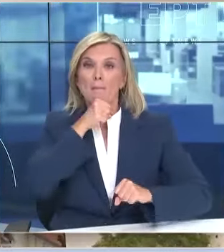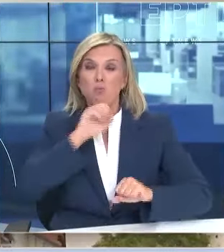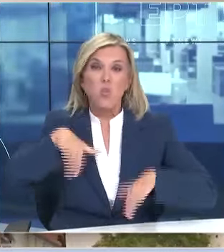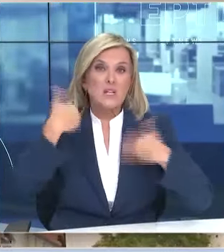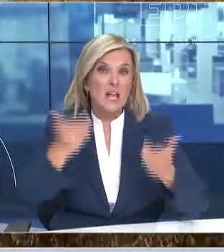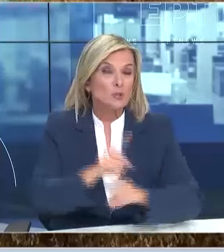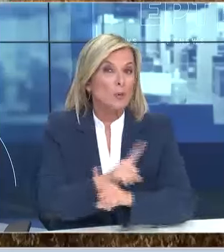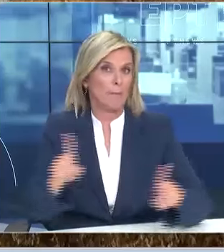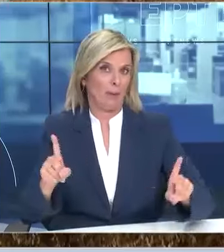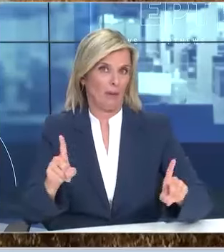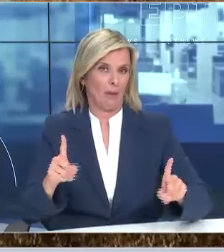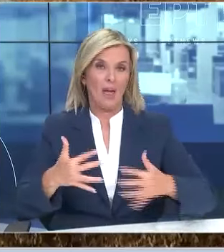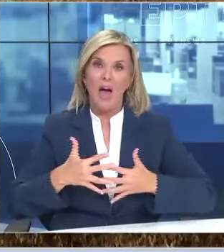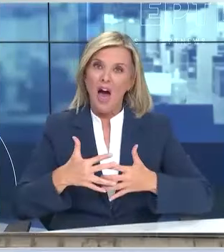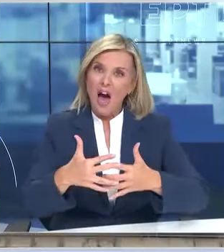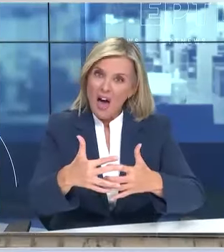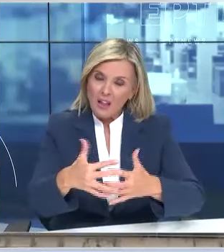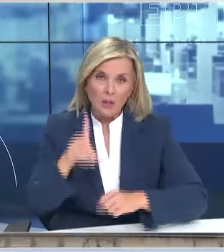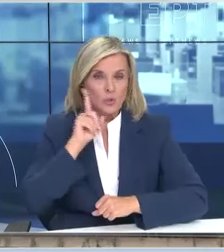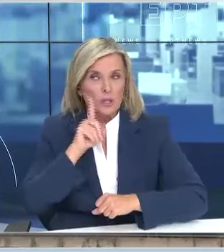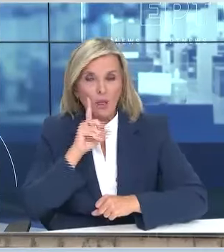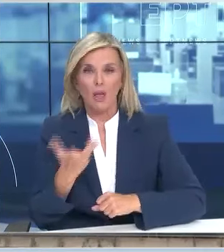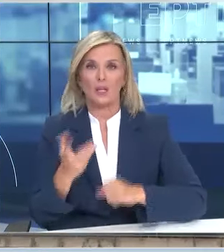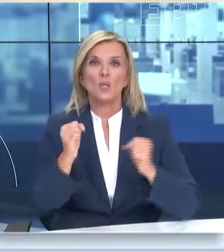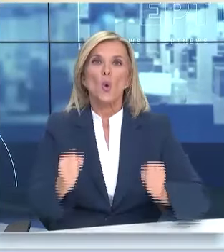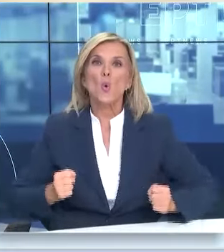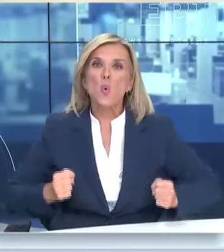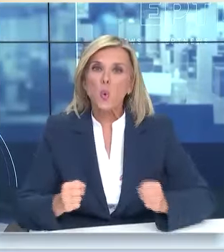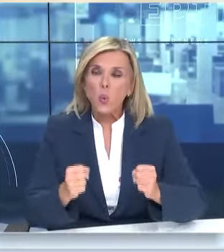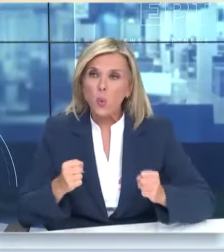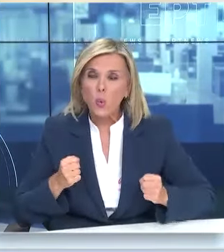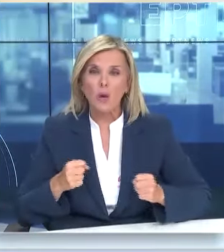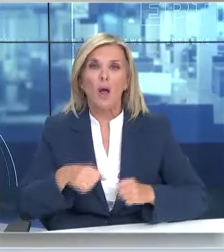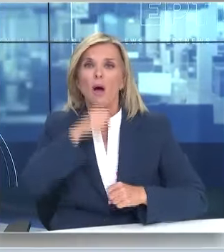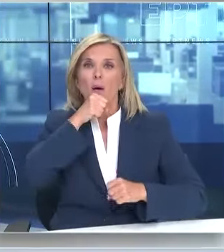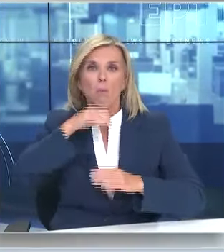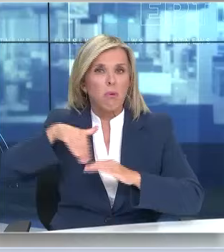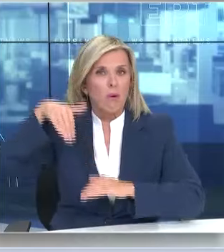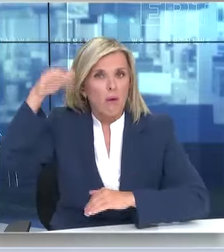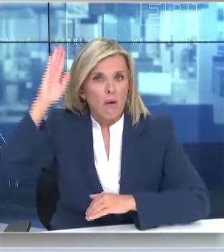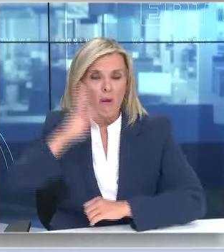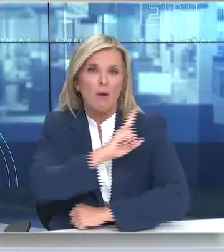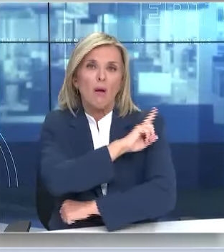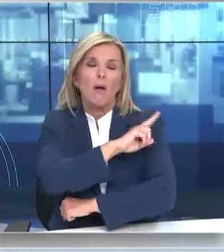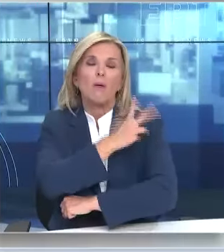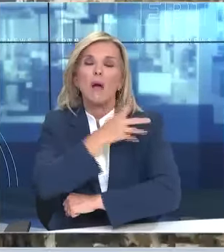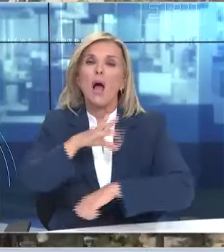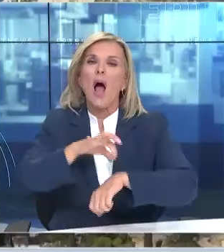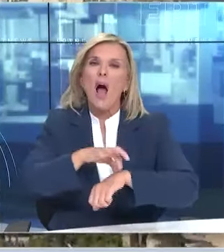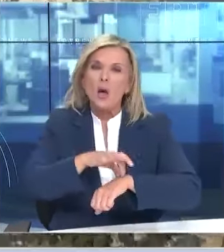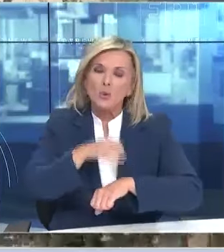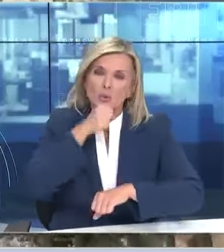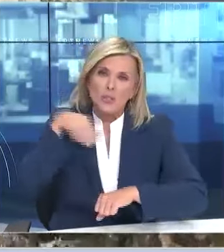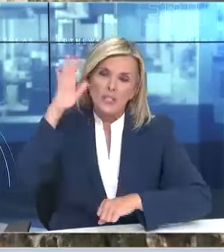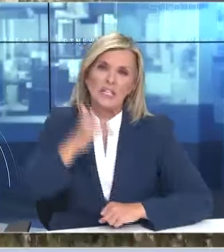Από τα πολύ μικρά παιδιά, έγκυες γυναίκες, ηλικιωμένοι, άνθρωποι με προβλήματα, με νόσους, όπως είπα, κυρίως